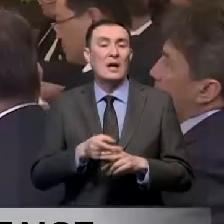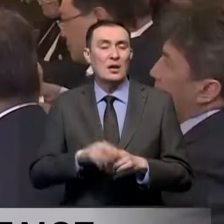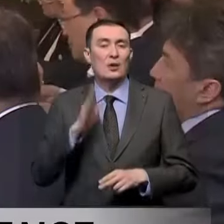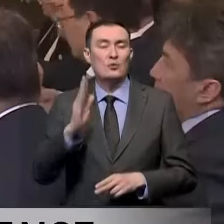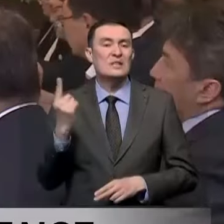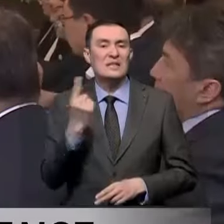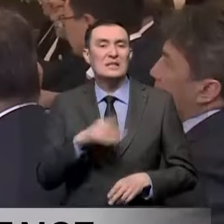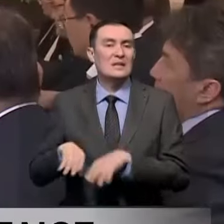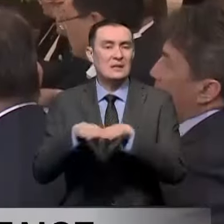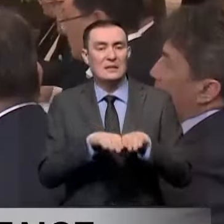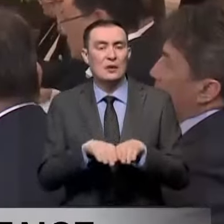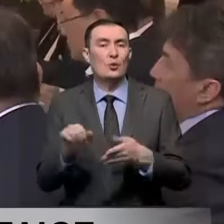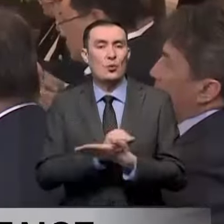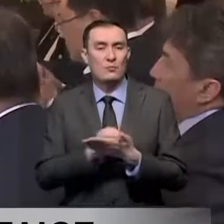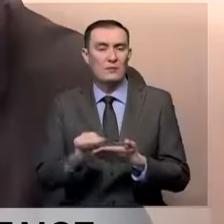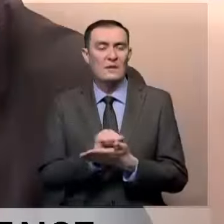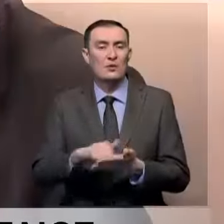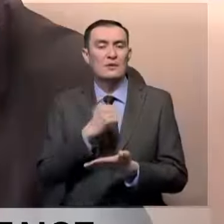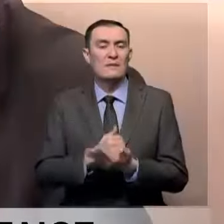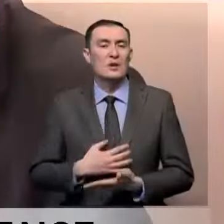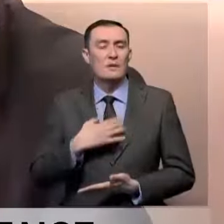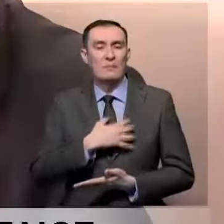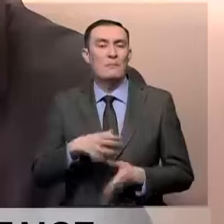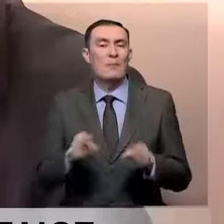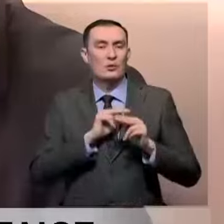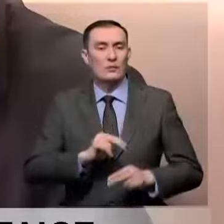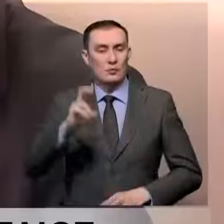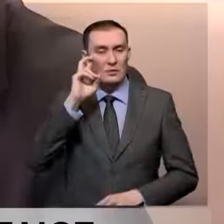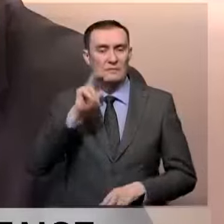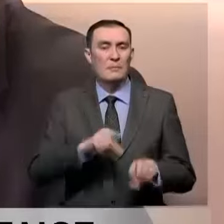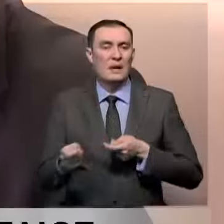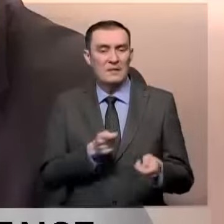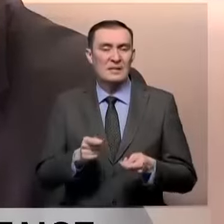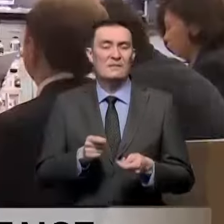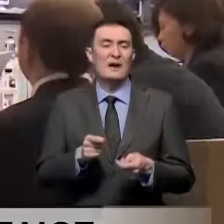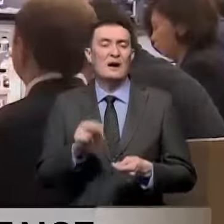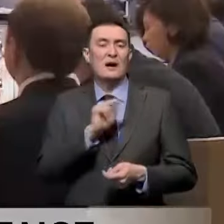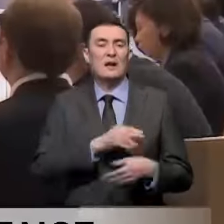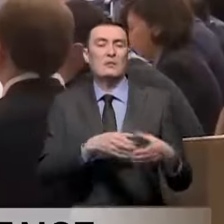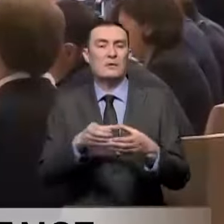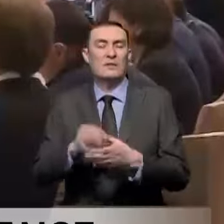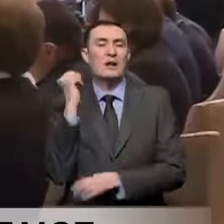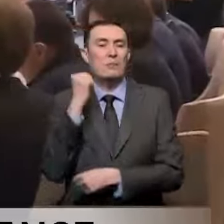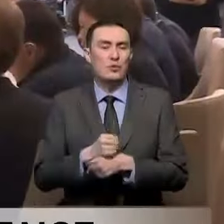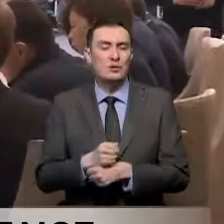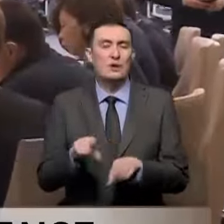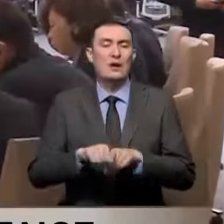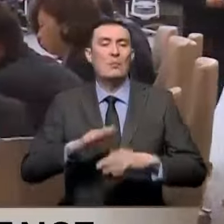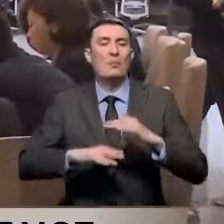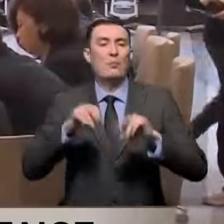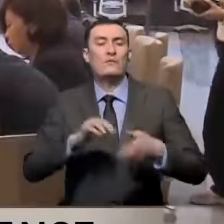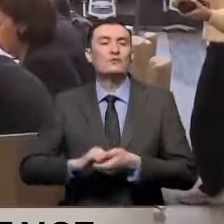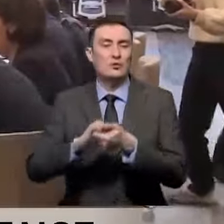будет единый консолидированный документ ключевых социальных партнеров страны – правительства, работодателей и работников лице